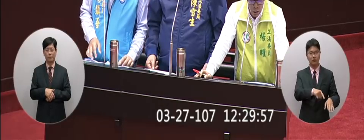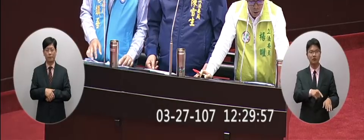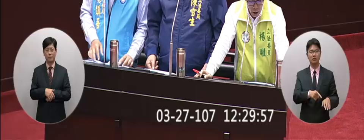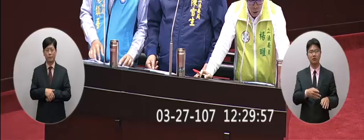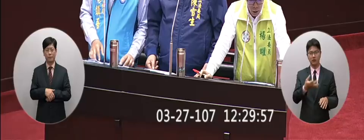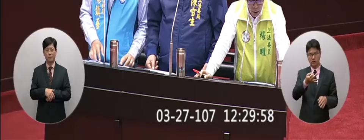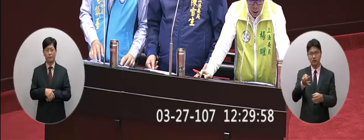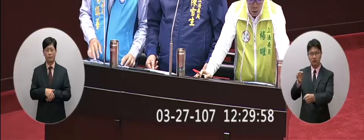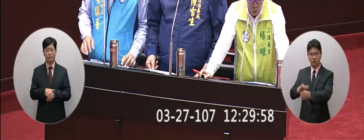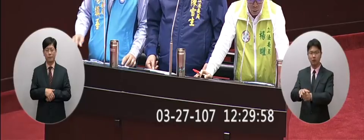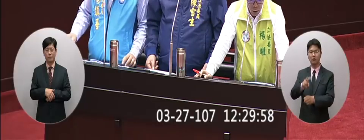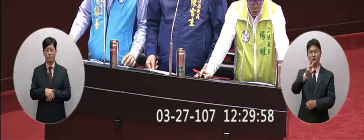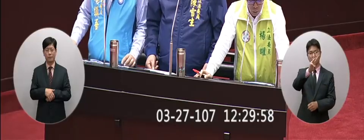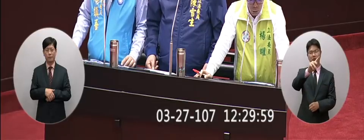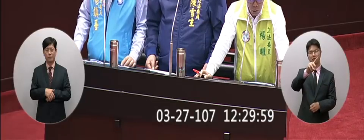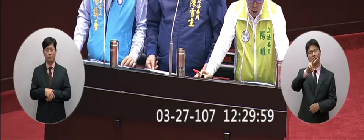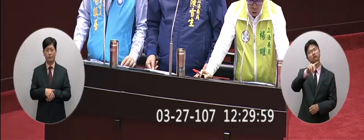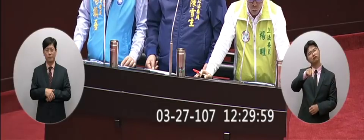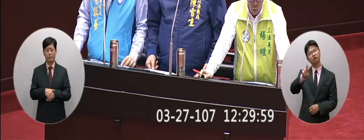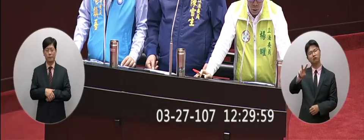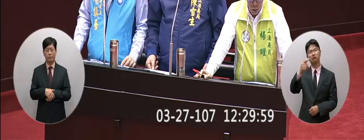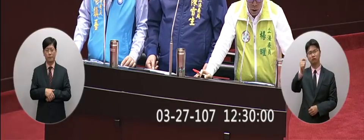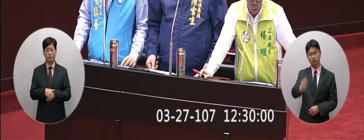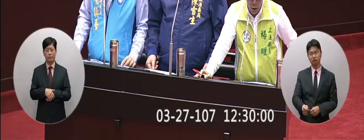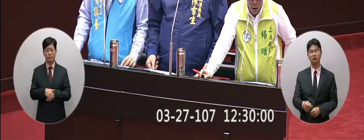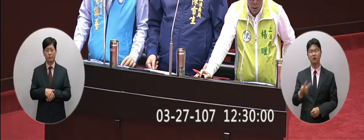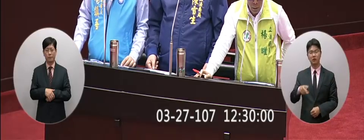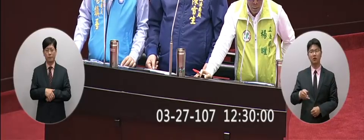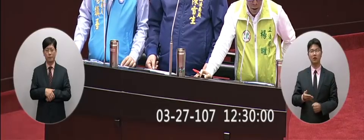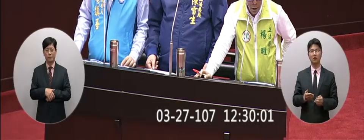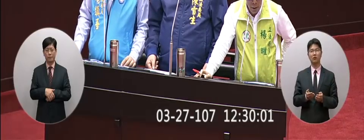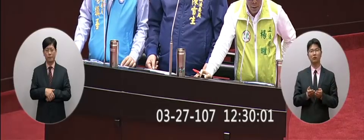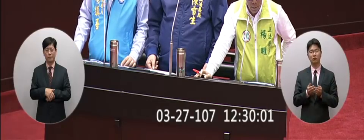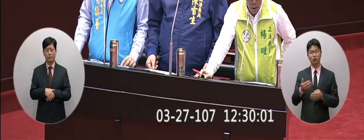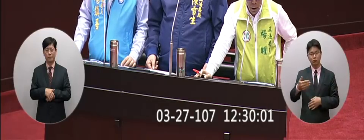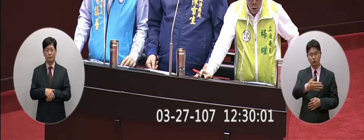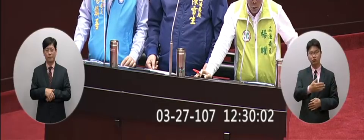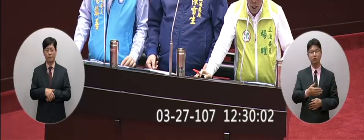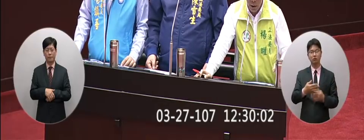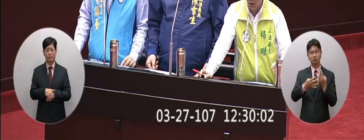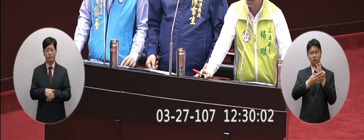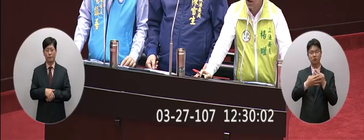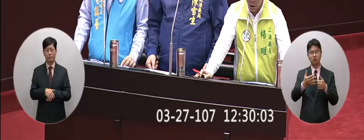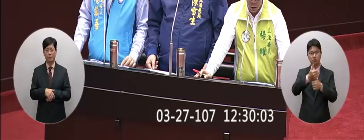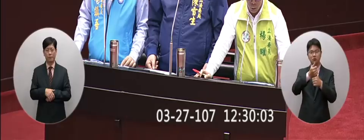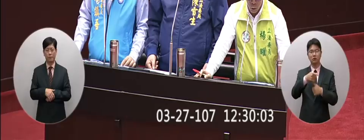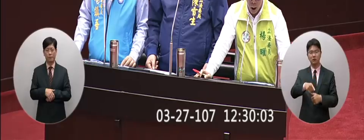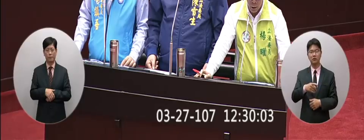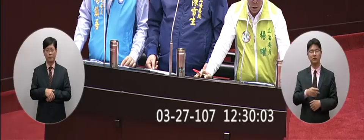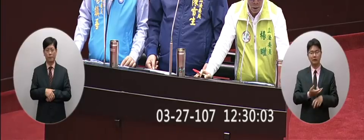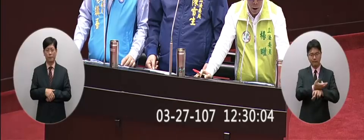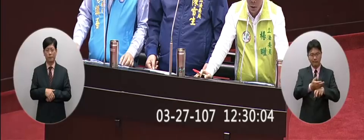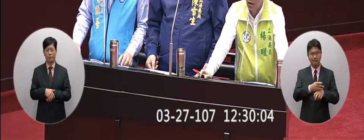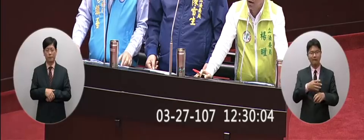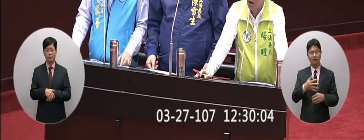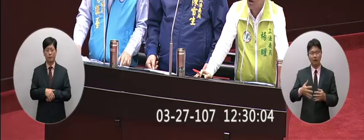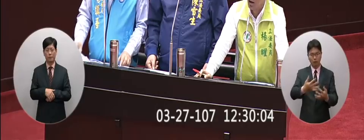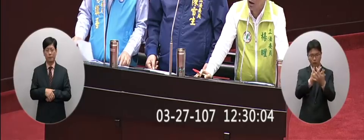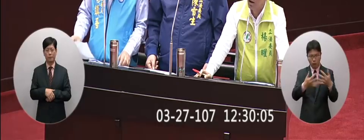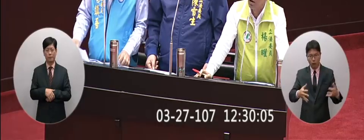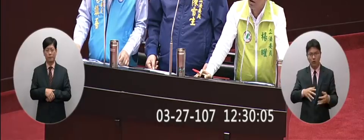3.2亿、然后还有渔业署 的清除海礁的废弃渔网